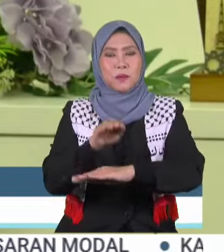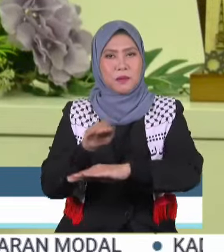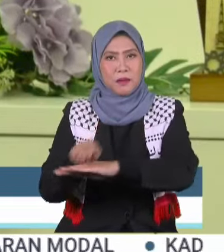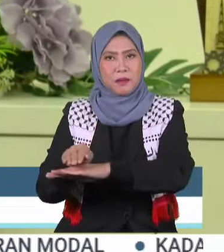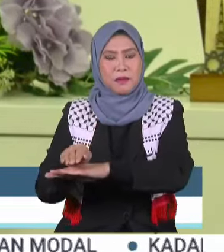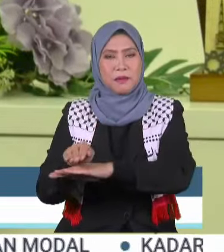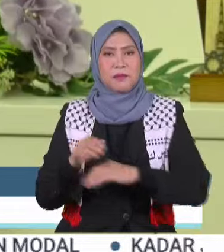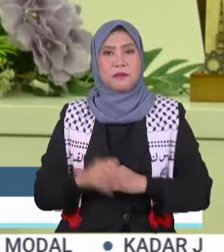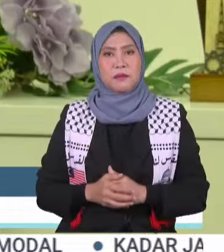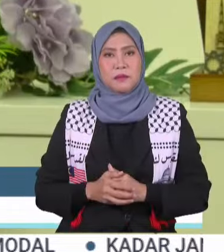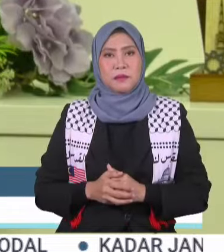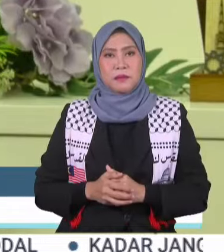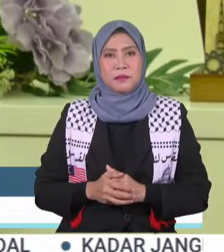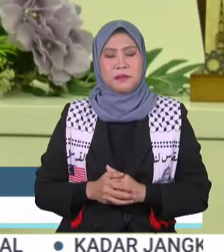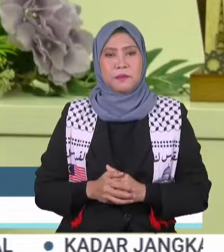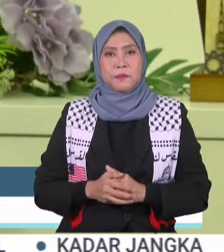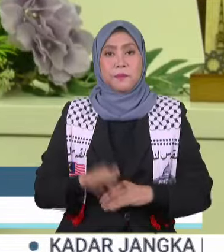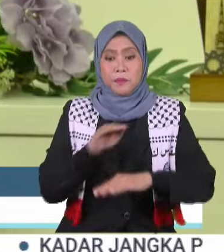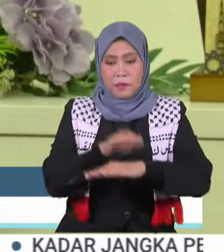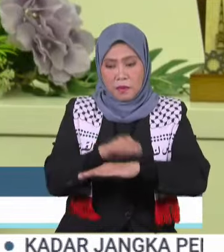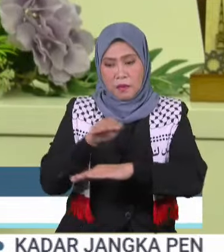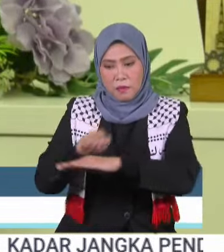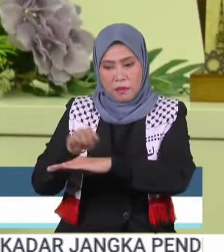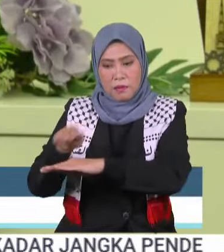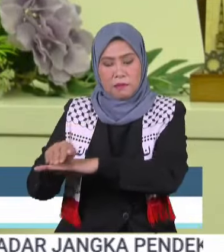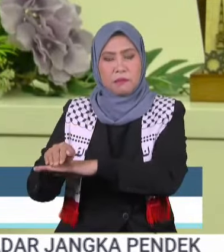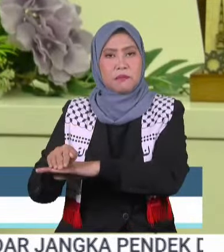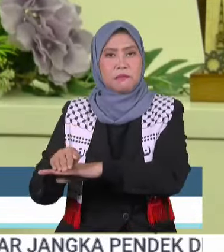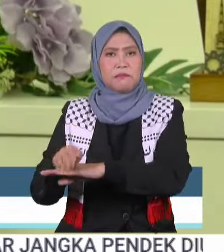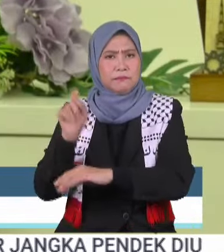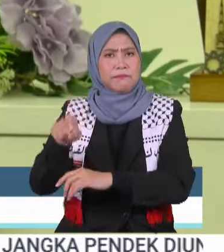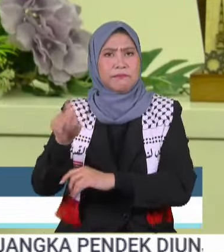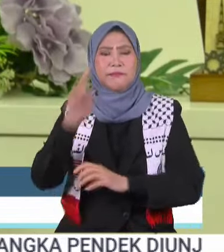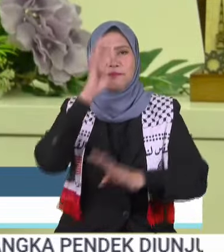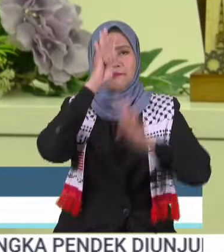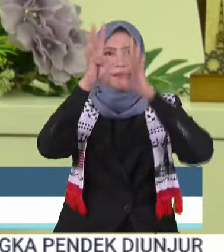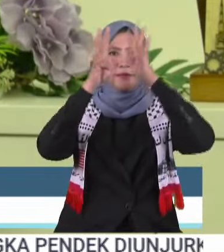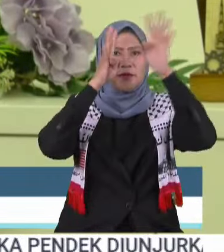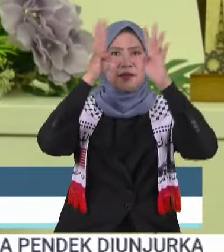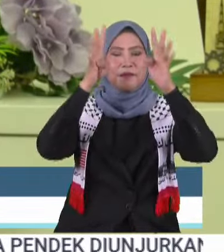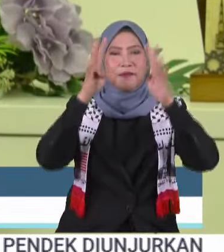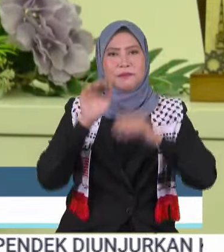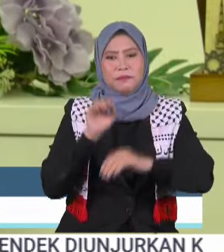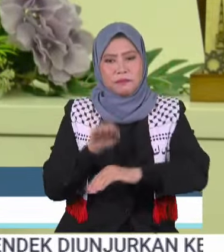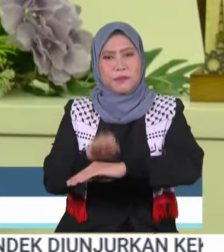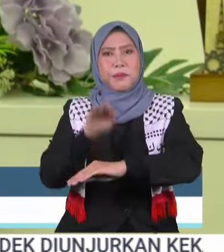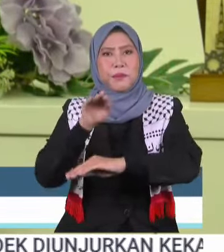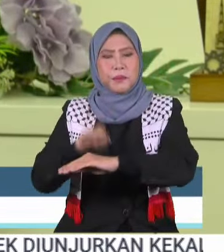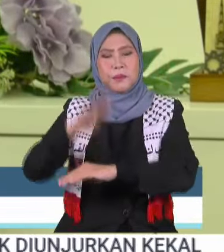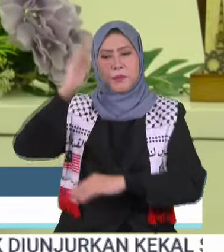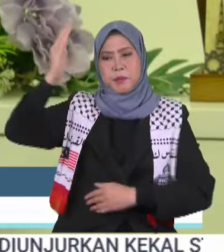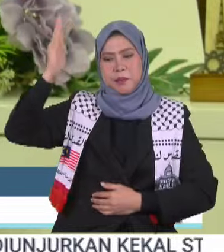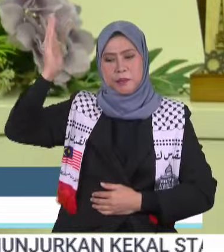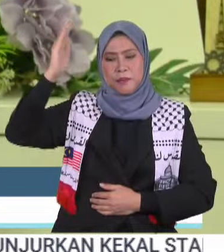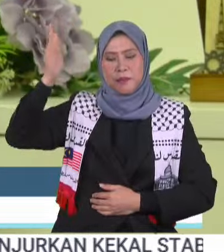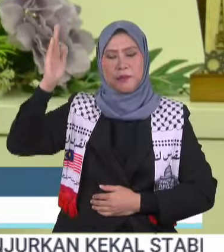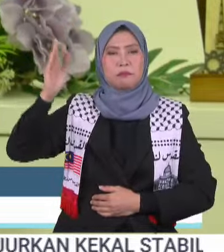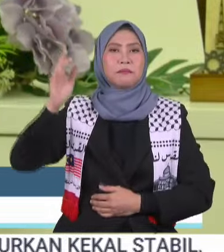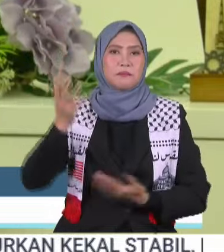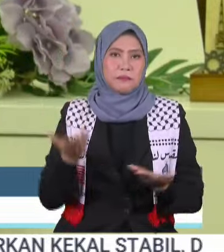Jadi dalam berdakwah ini kita perlu banyak kreatif dalam bentuk-bentuk dakwah yang kita laksanakan untuk